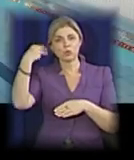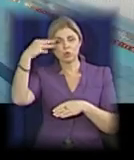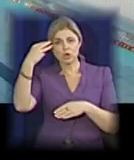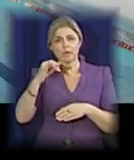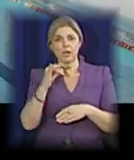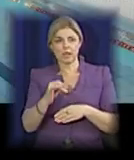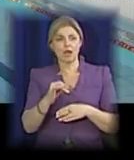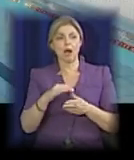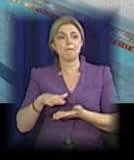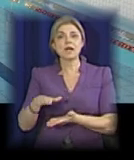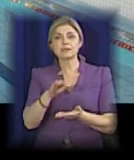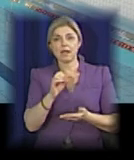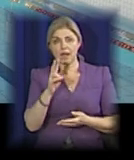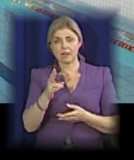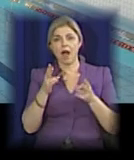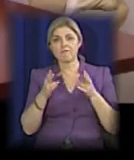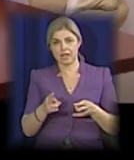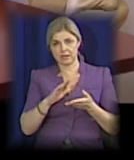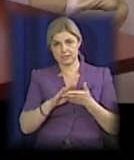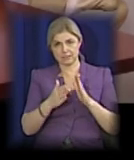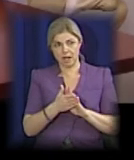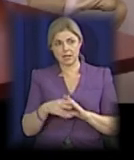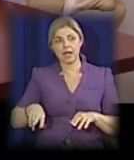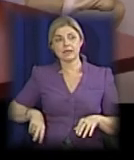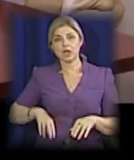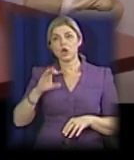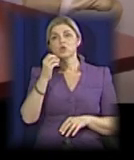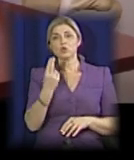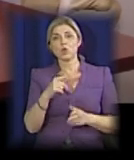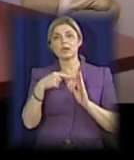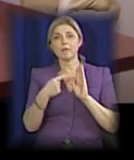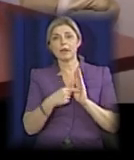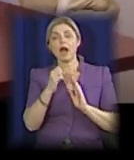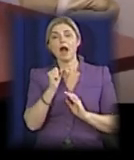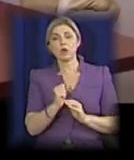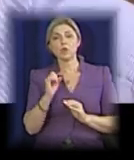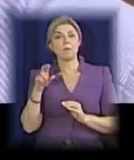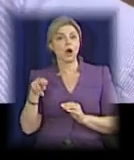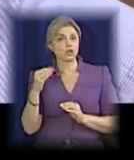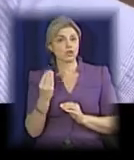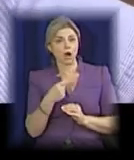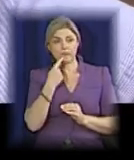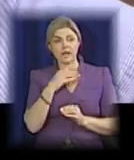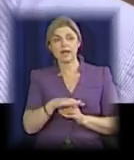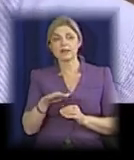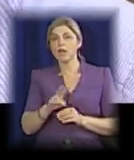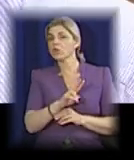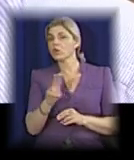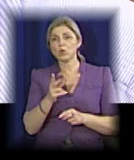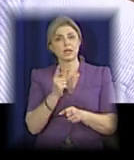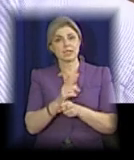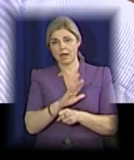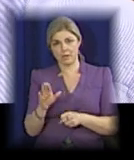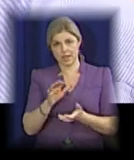чаша басейну в аварійному стані. Директор соціальних питань заводу Артур Паша говорить, дітям ніхто не забороняє